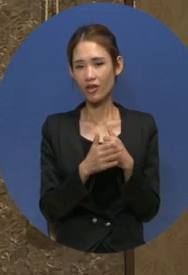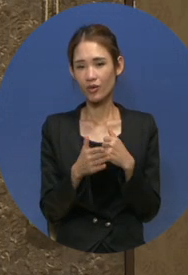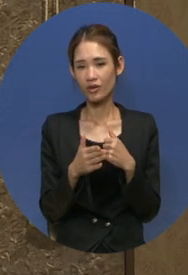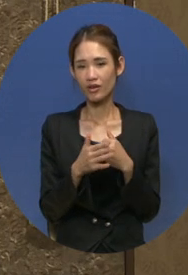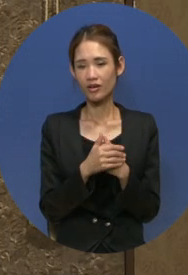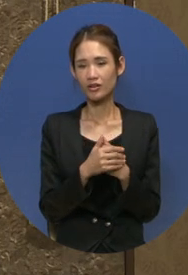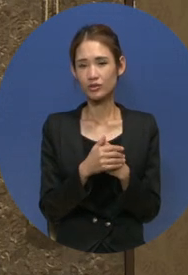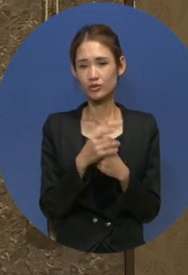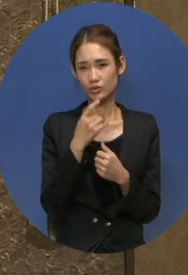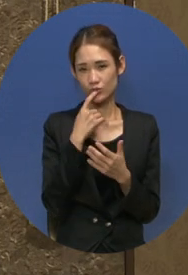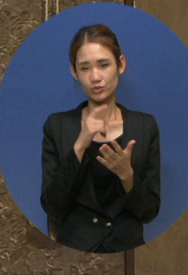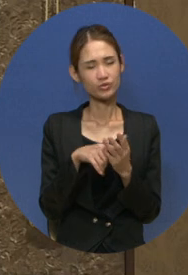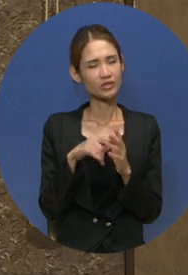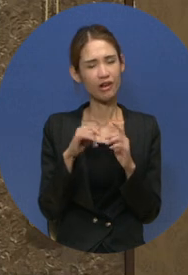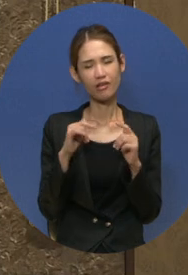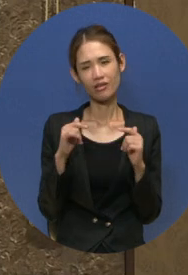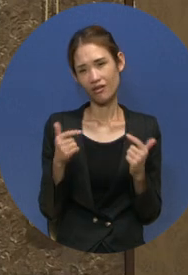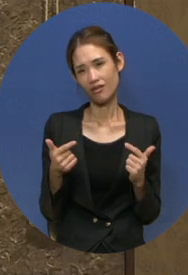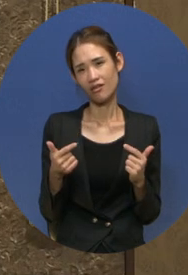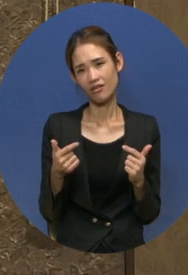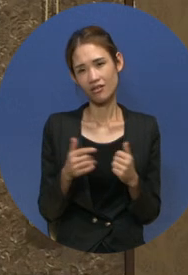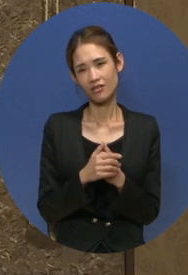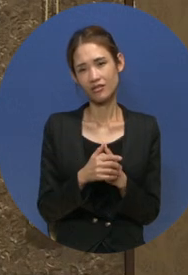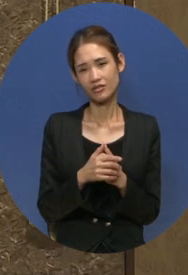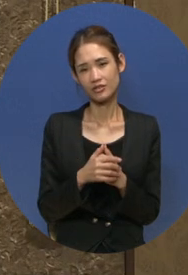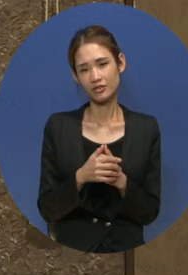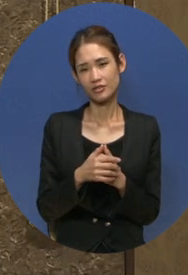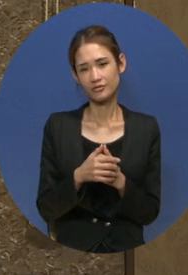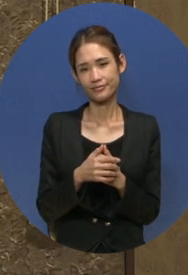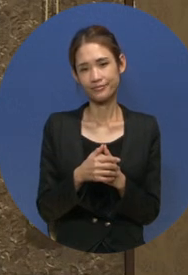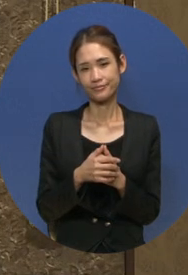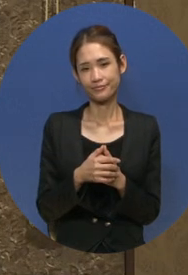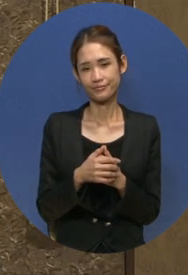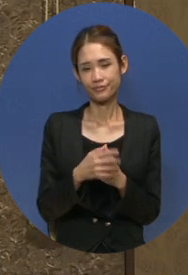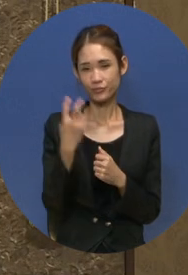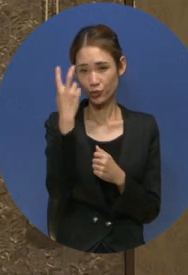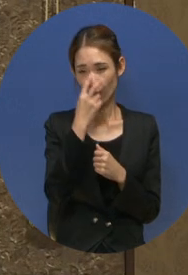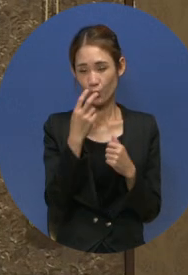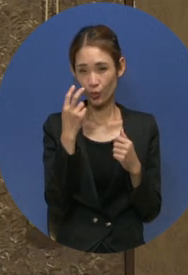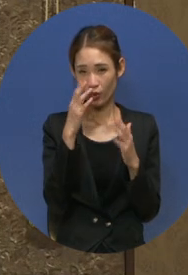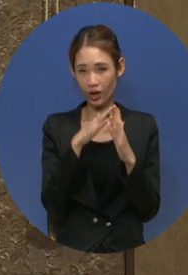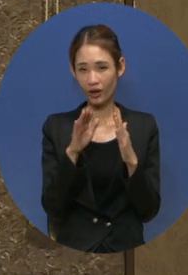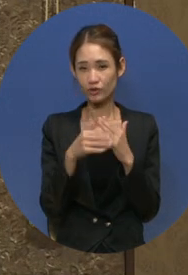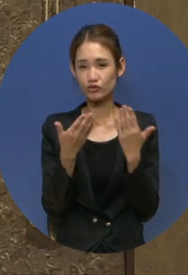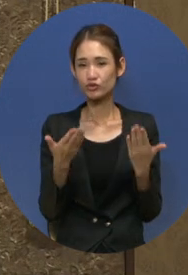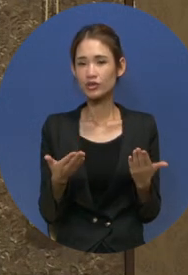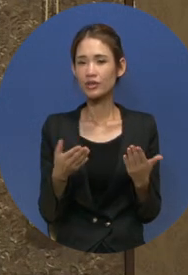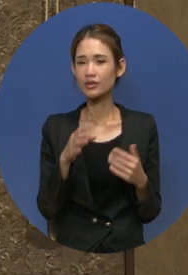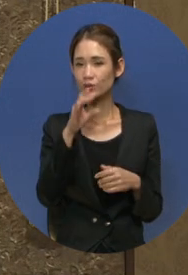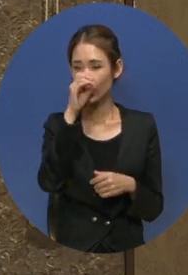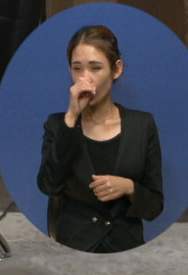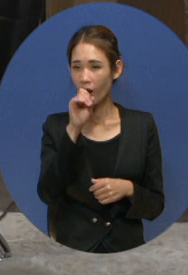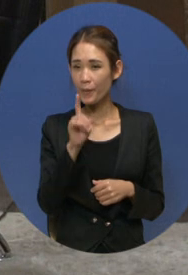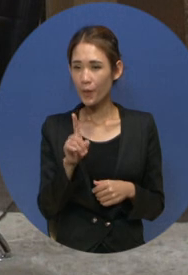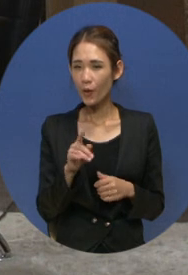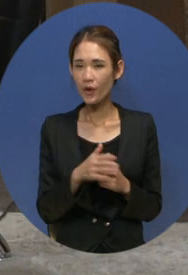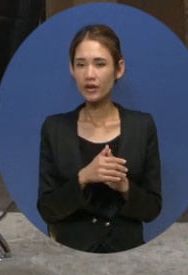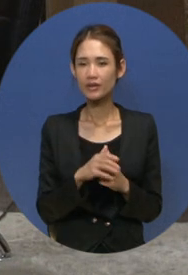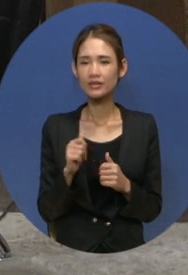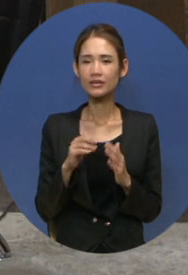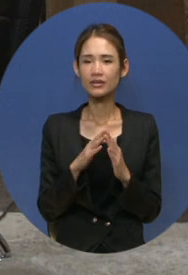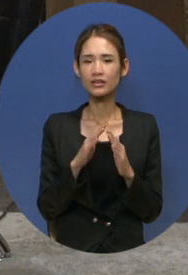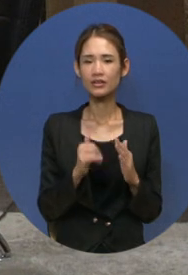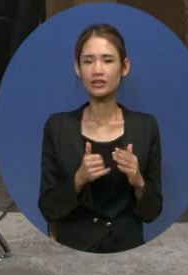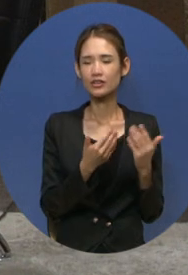분 때문에 쉽게 이렇게 하기가 어렵잖아요. 예. 그래서 이 돌봄 가족 휴가제의 장점은 그래 그